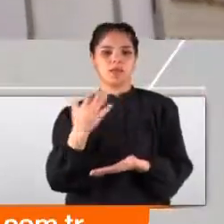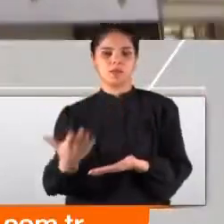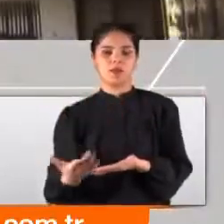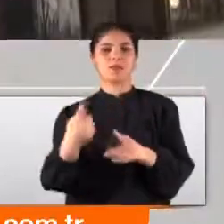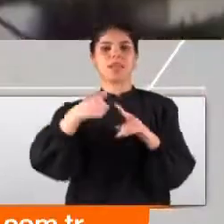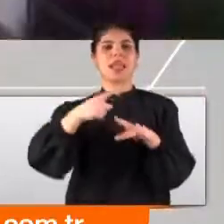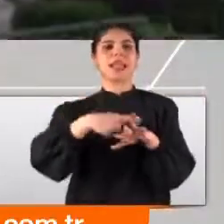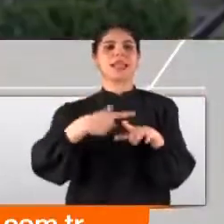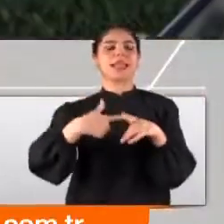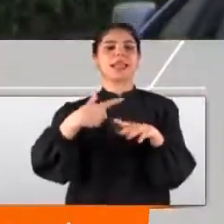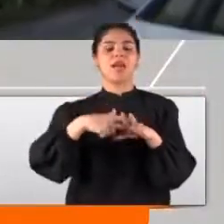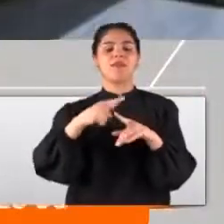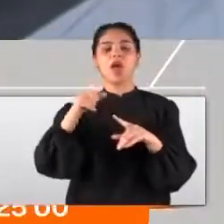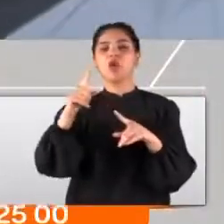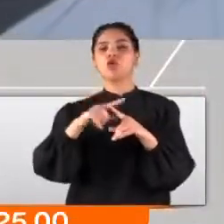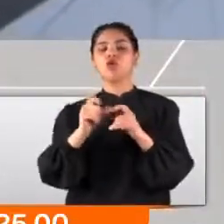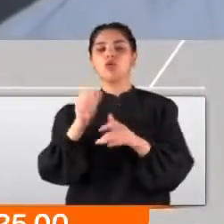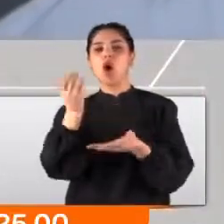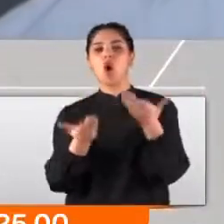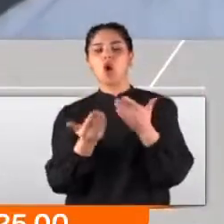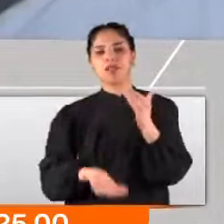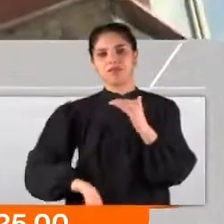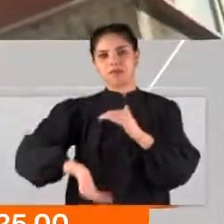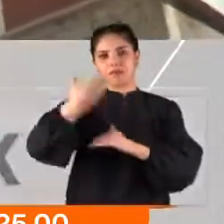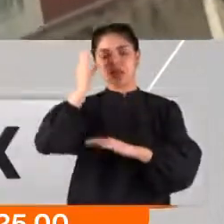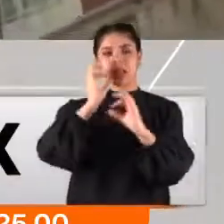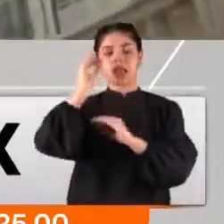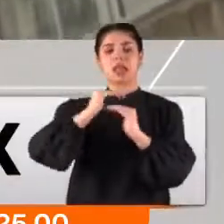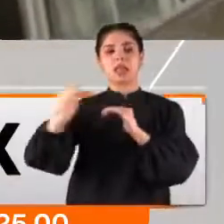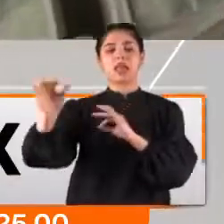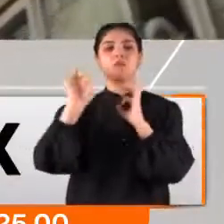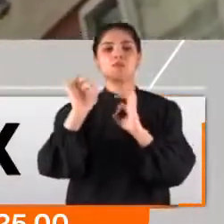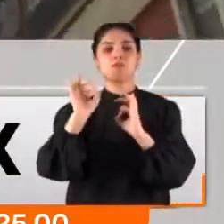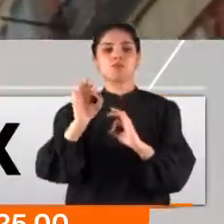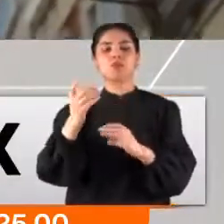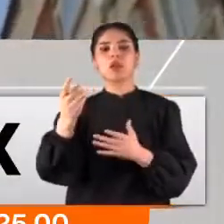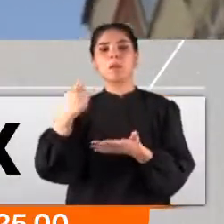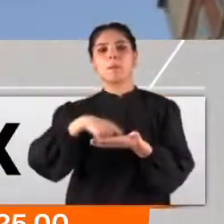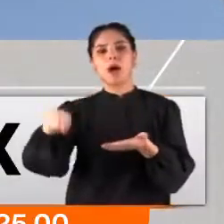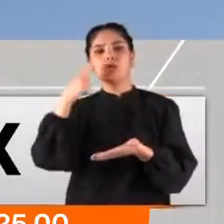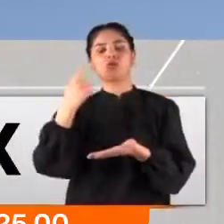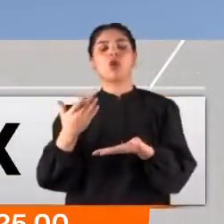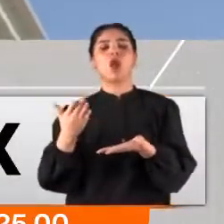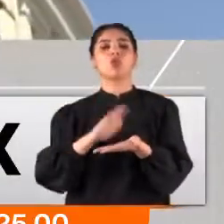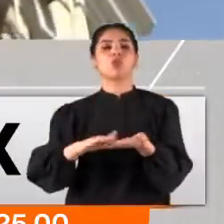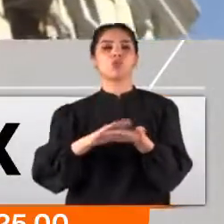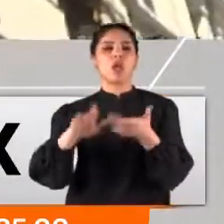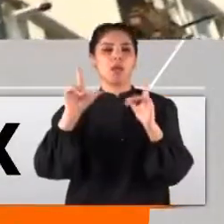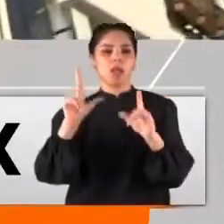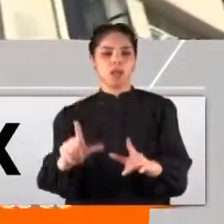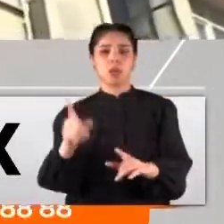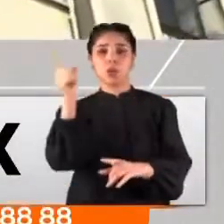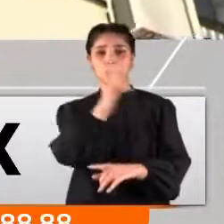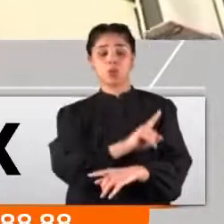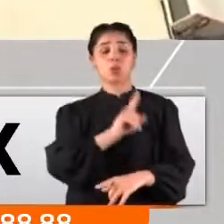Tefenin, tüfenin dışında mutlaka insanların gelirine göre bir ayarlama yapılması gerekiyor.